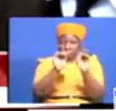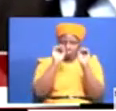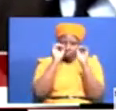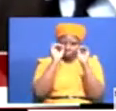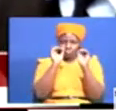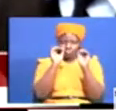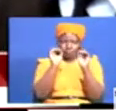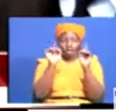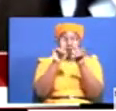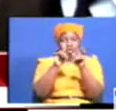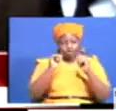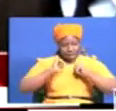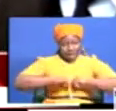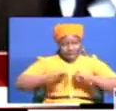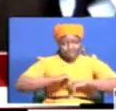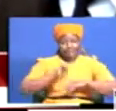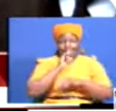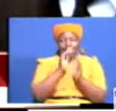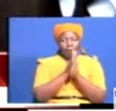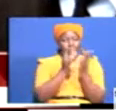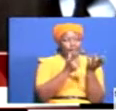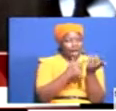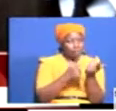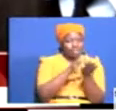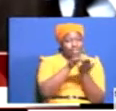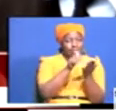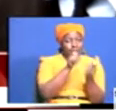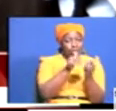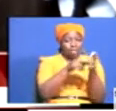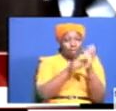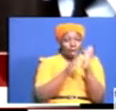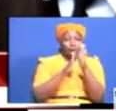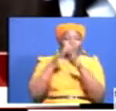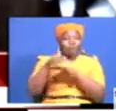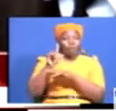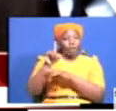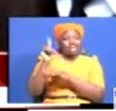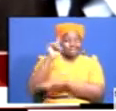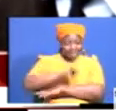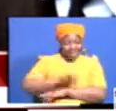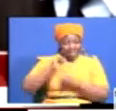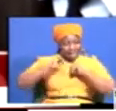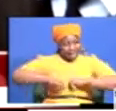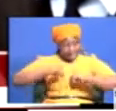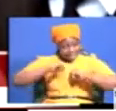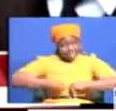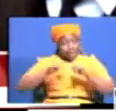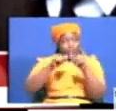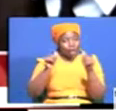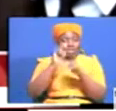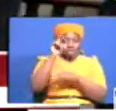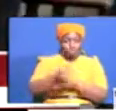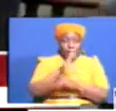that the tallying centers, which may require more than one day, we have agreed mutually that they should be taken to